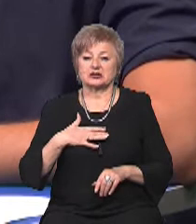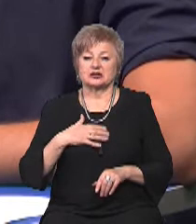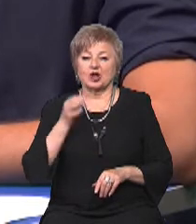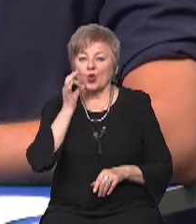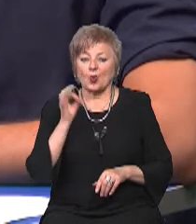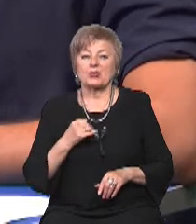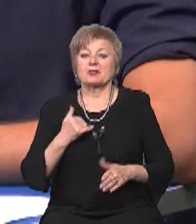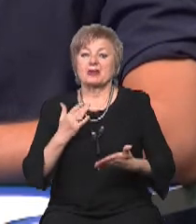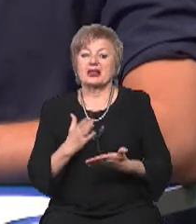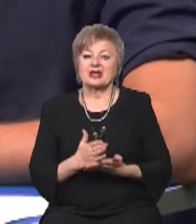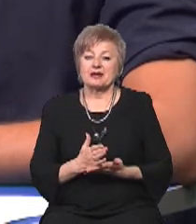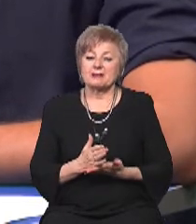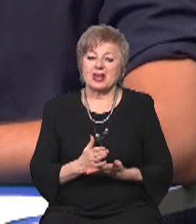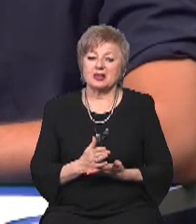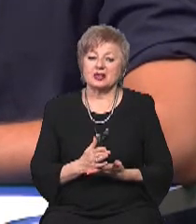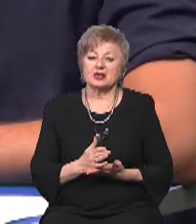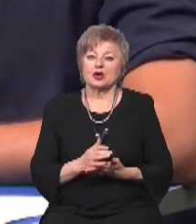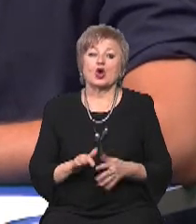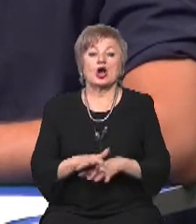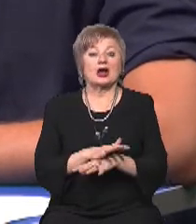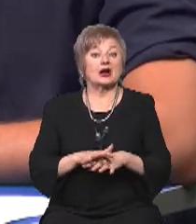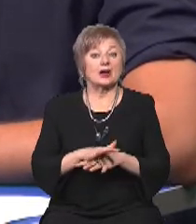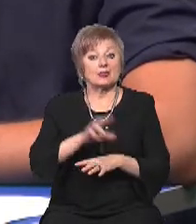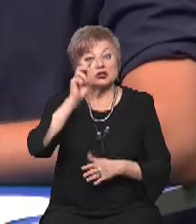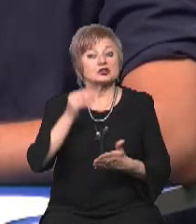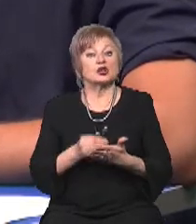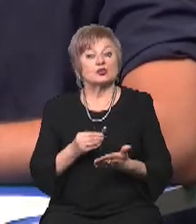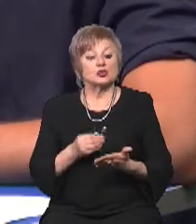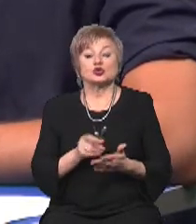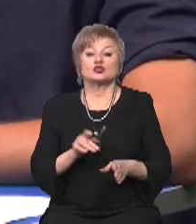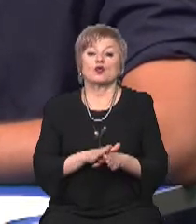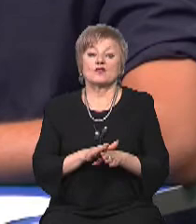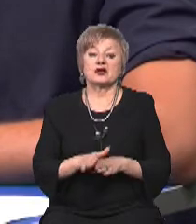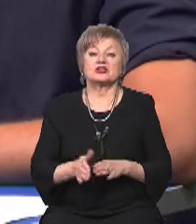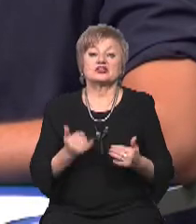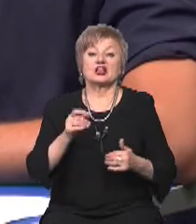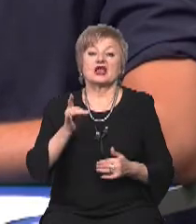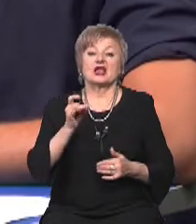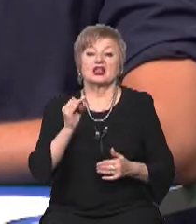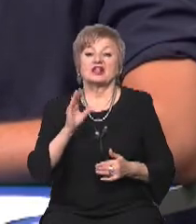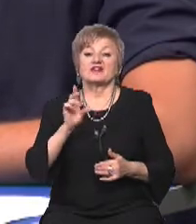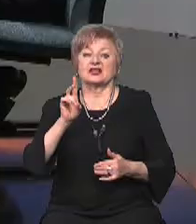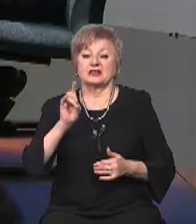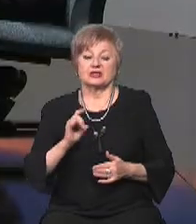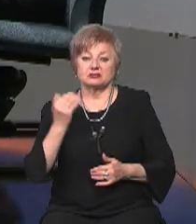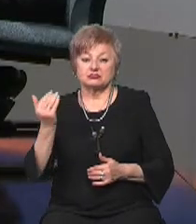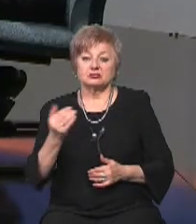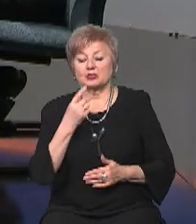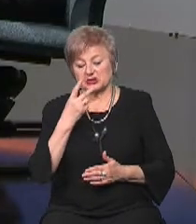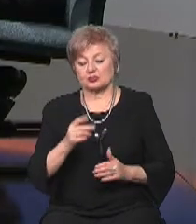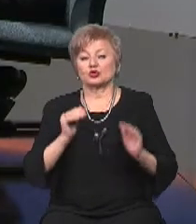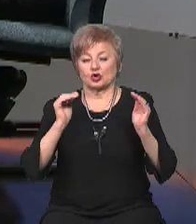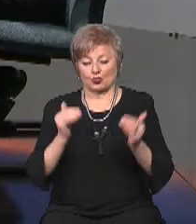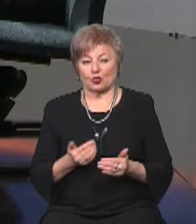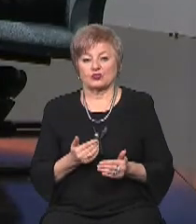також маємо досвід громадського бюджету, який реалізується наразі на Рівненщині. Тому я пропоную подивитись сюжет наших колег